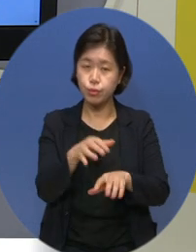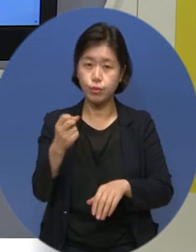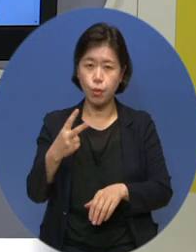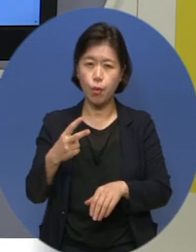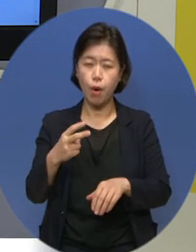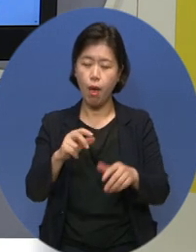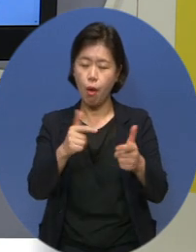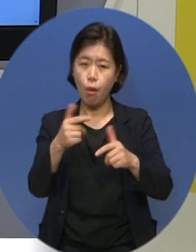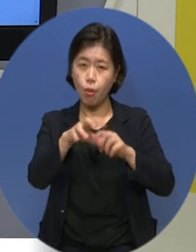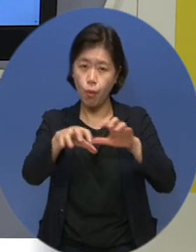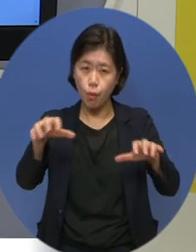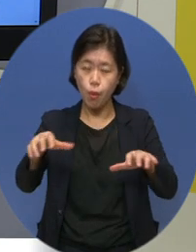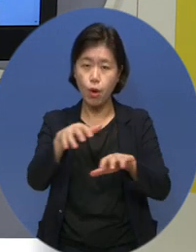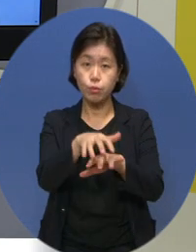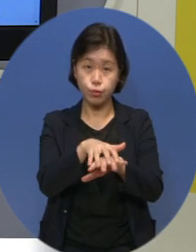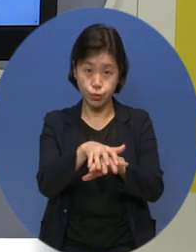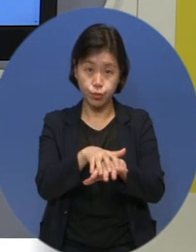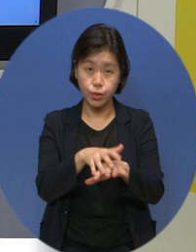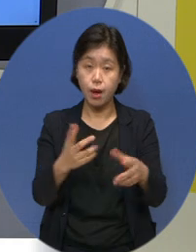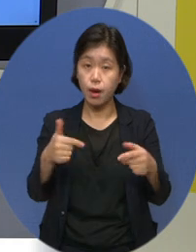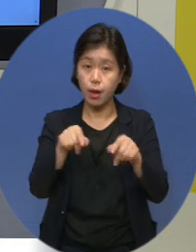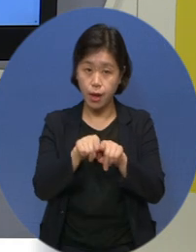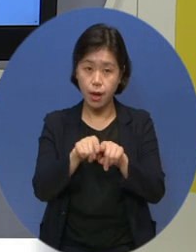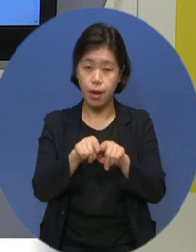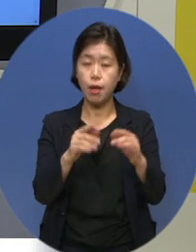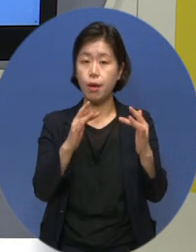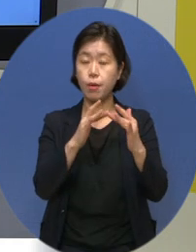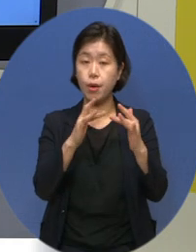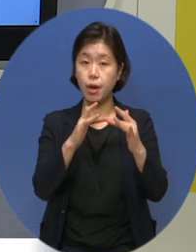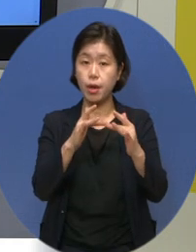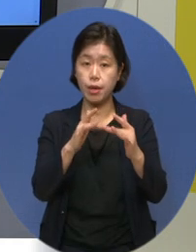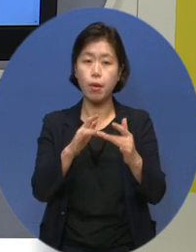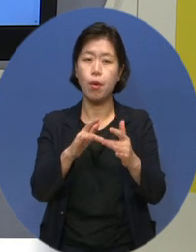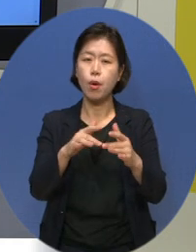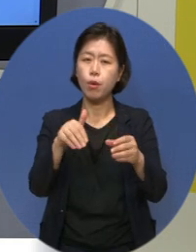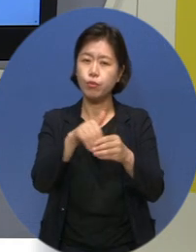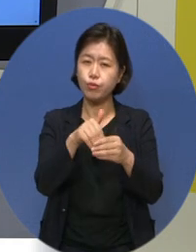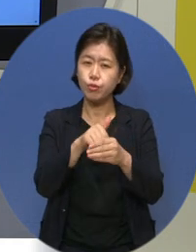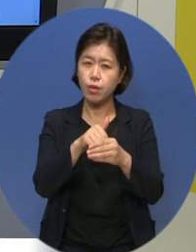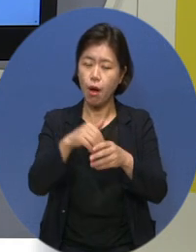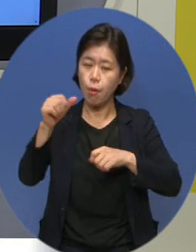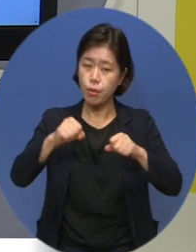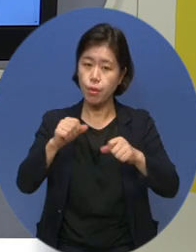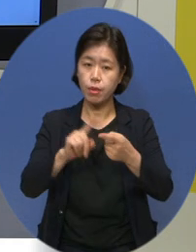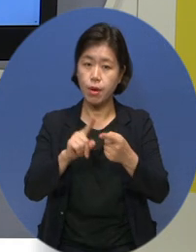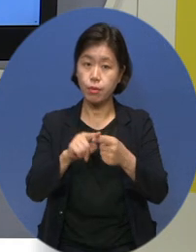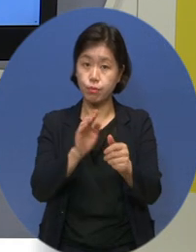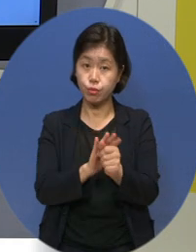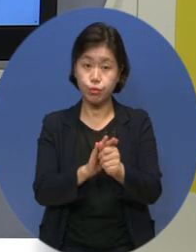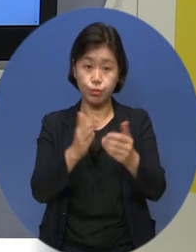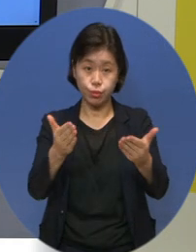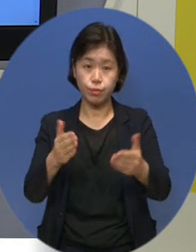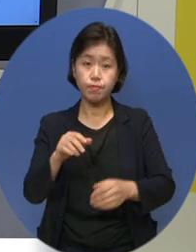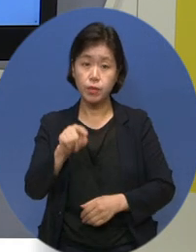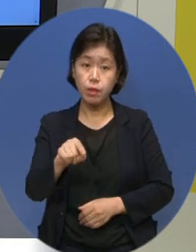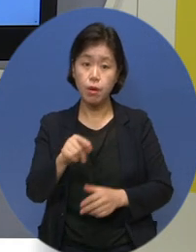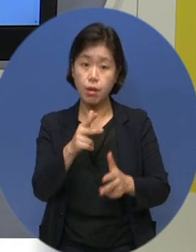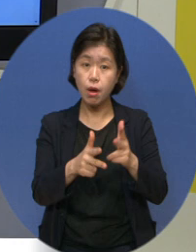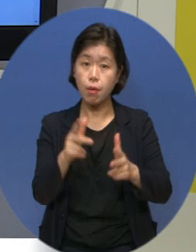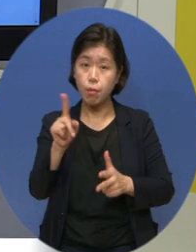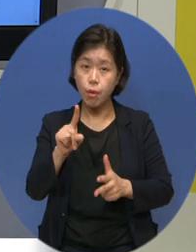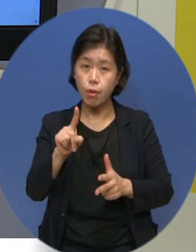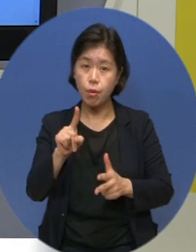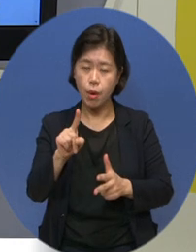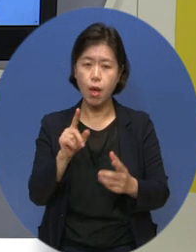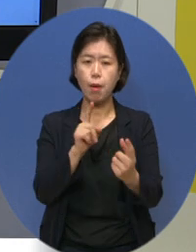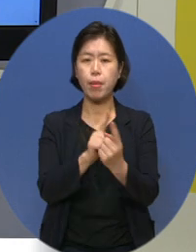문화 재단과 함께 온라인 미디어 예술 활동 지원 사업을 추진합니다 이 사업은 비대면 환경에서 의